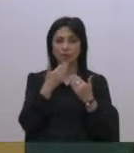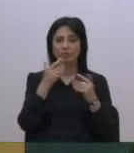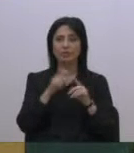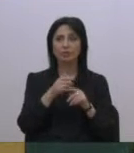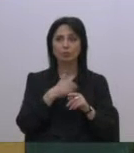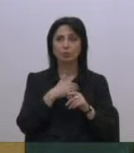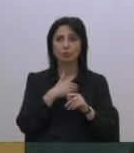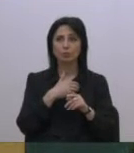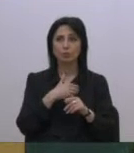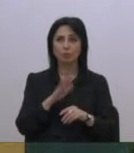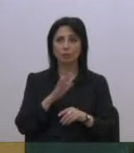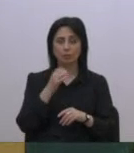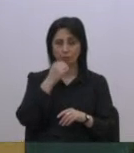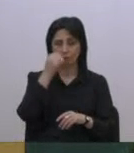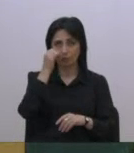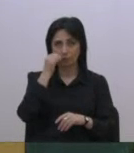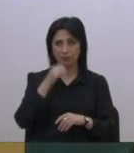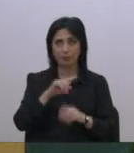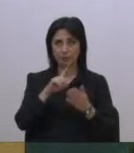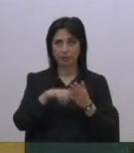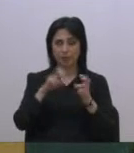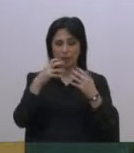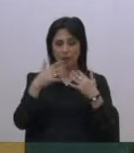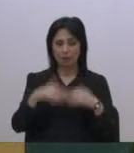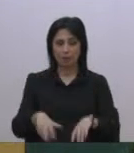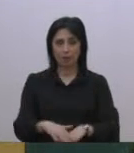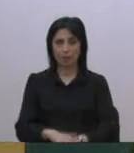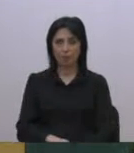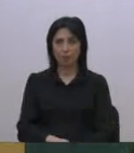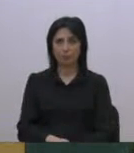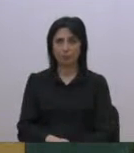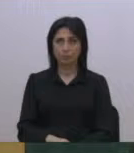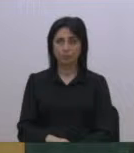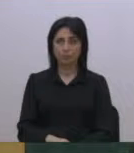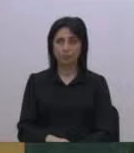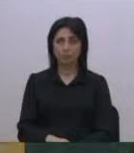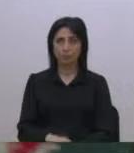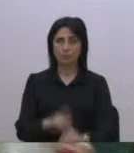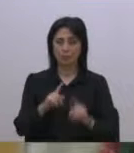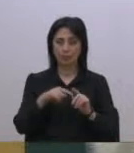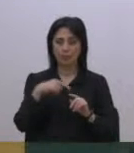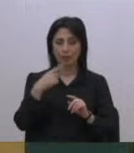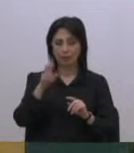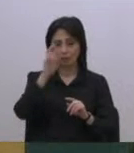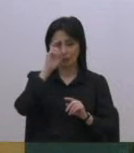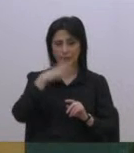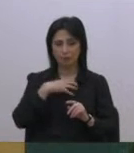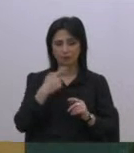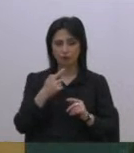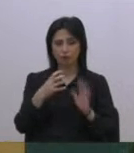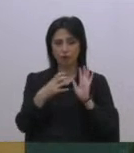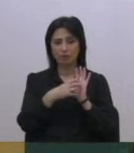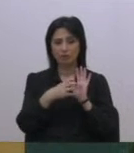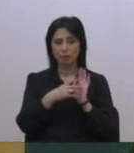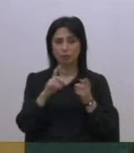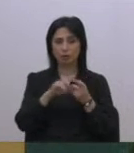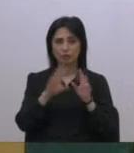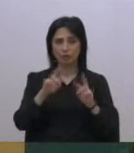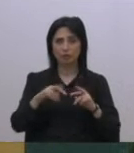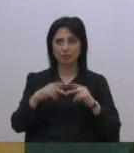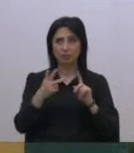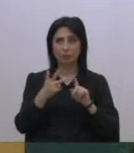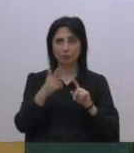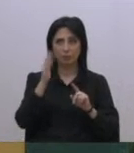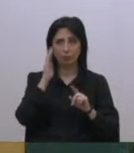სიტყვა თუ გსურთ? არა, მადლობა. მადლობთ, საკითხი განხილულია. შემდეგი სახელმწიფო მნიშვნელობის სიმბოლოების შესახებ კანონშტულება